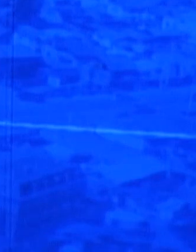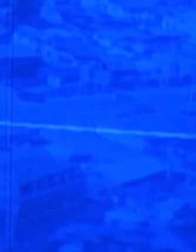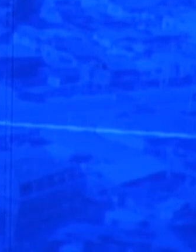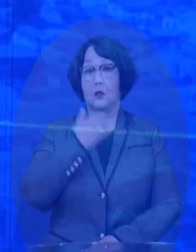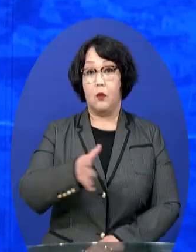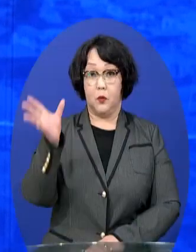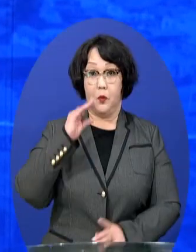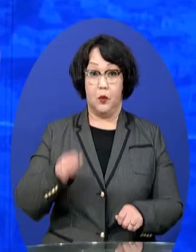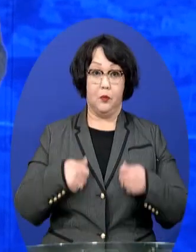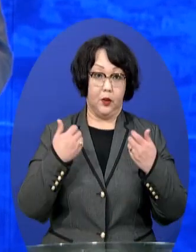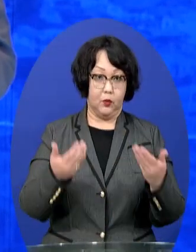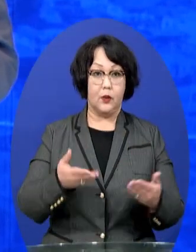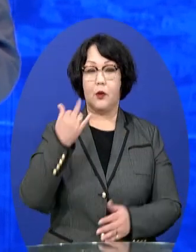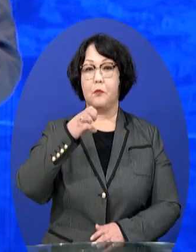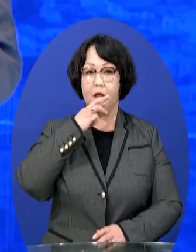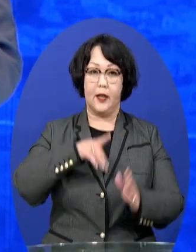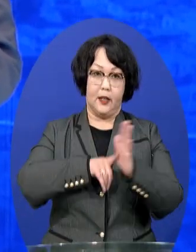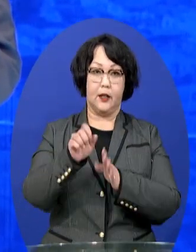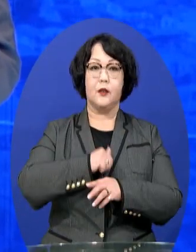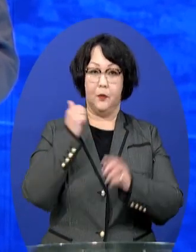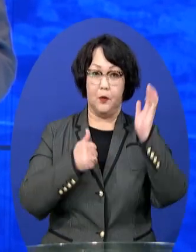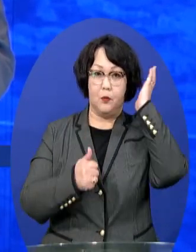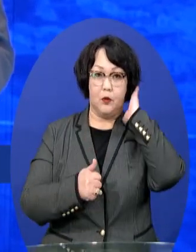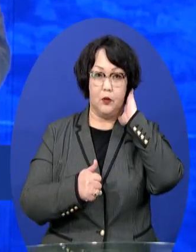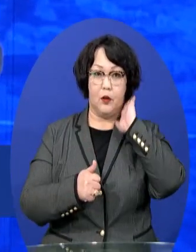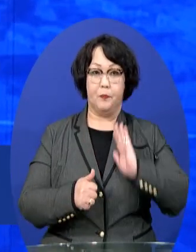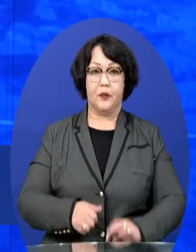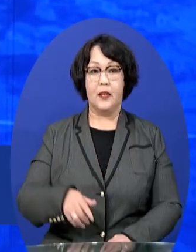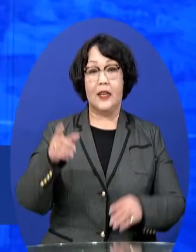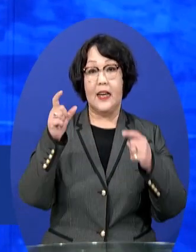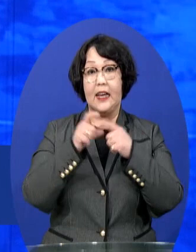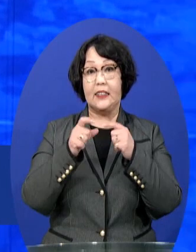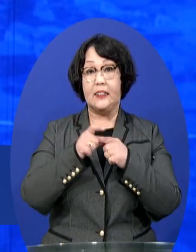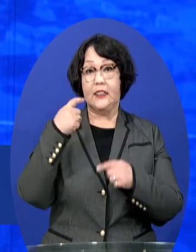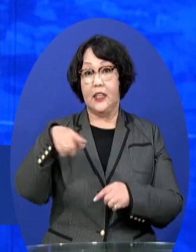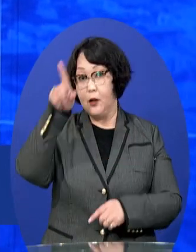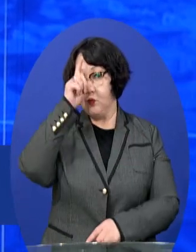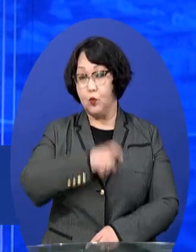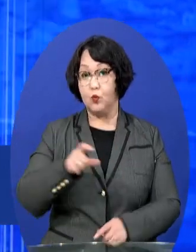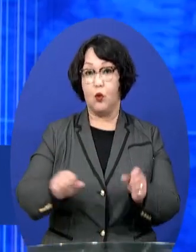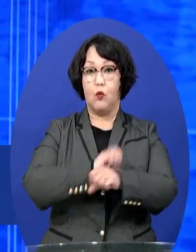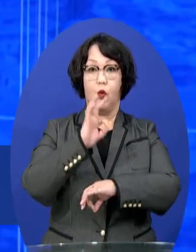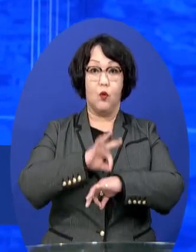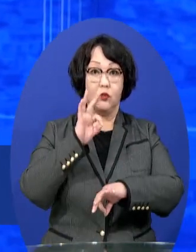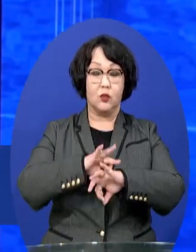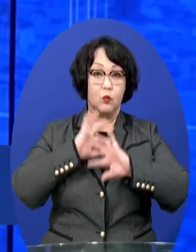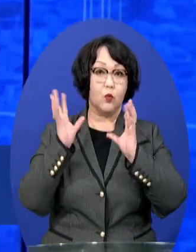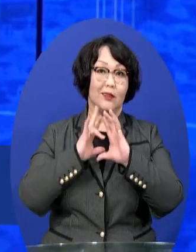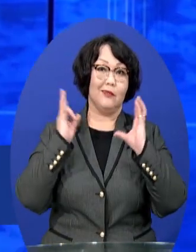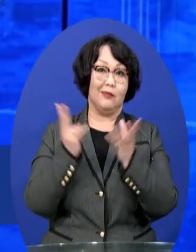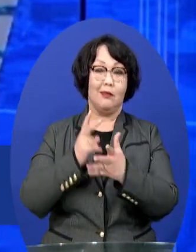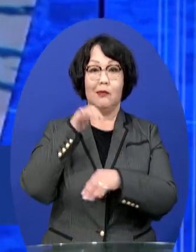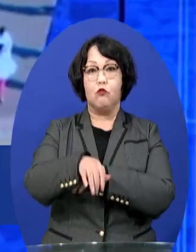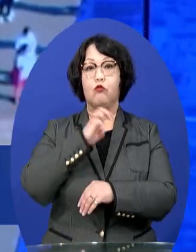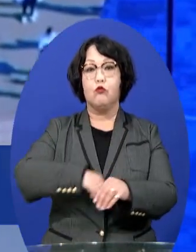Үзэгчдийн хоорон амгалан ингээд айлтгий цагийн хүрд мэдээний хөтөлбөрөө баасан мөргийн дугаараа эхэлж байна. Эрдэнтеин эмч нар цар тахлыг хамтдаа даван туулахыг уриалж төв тал